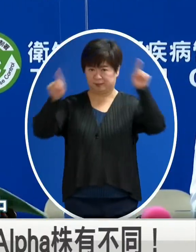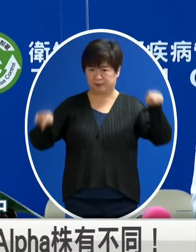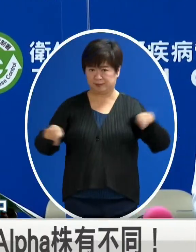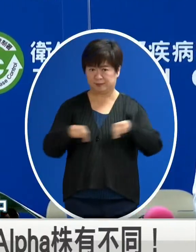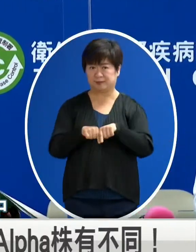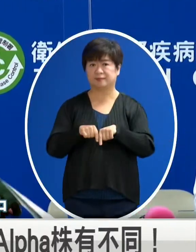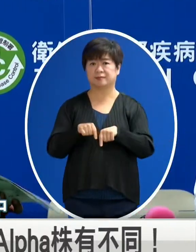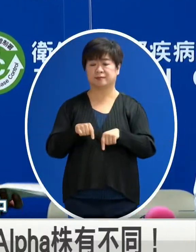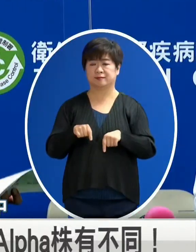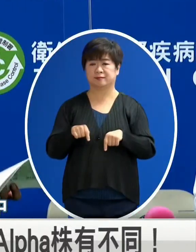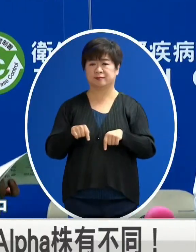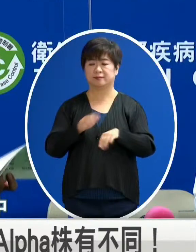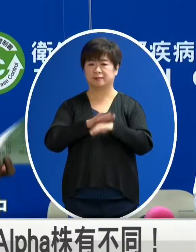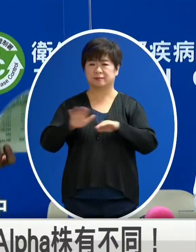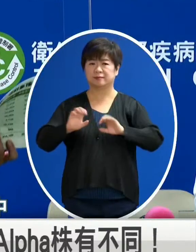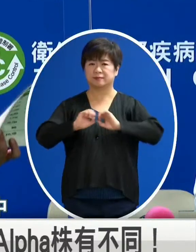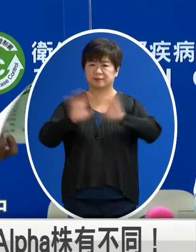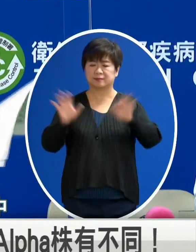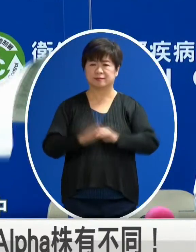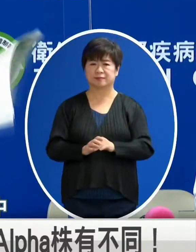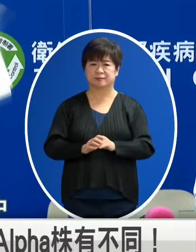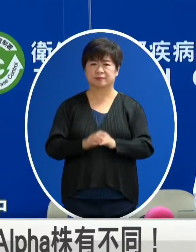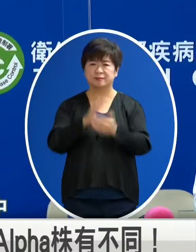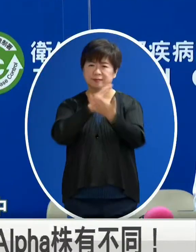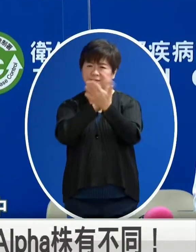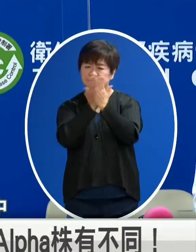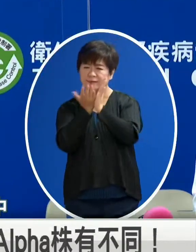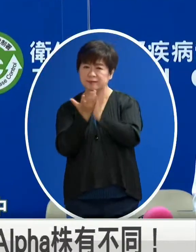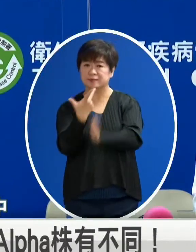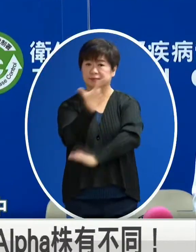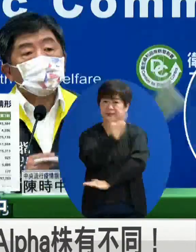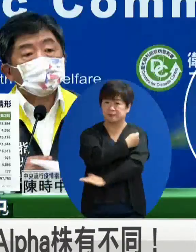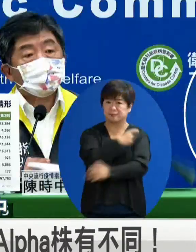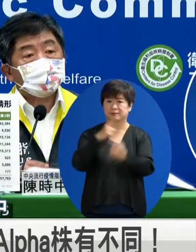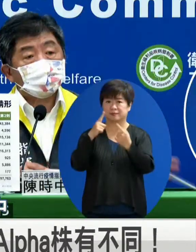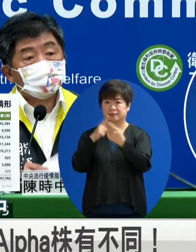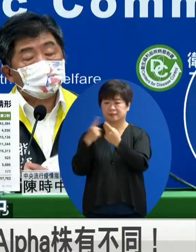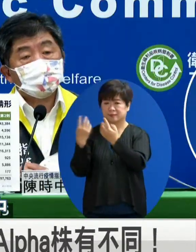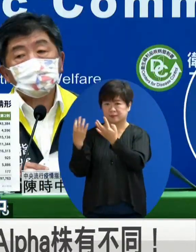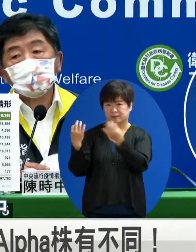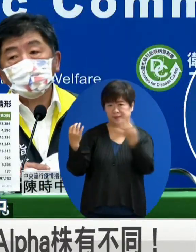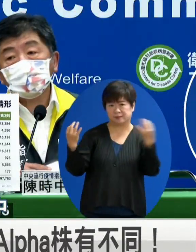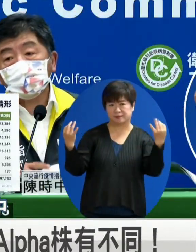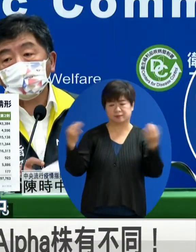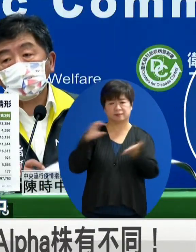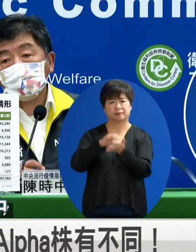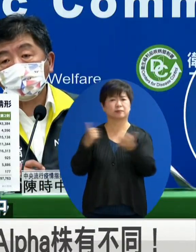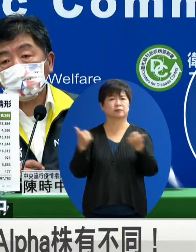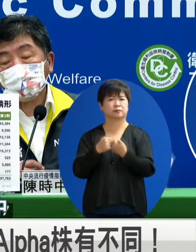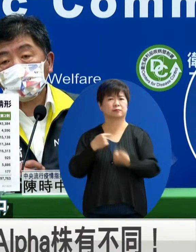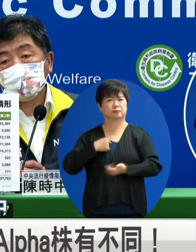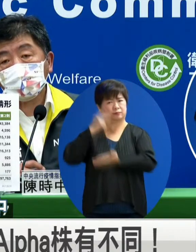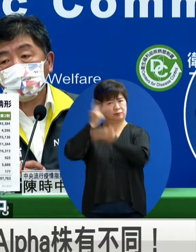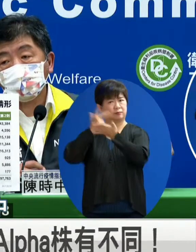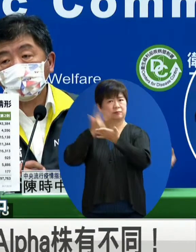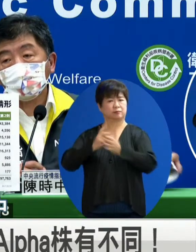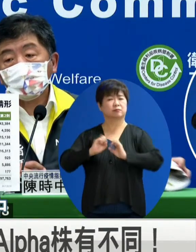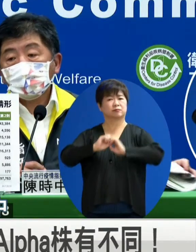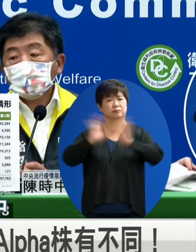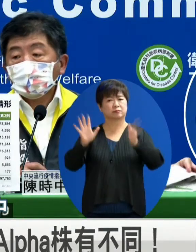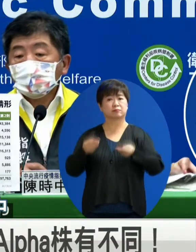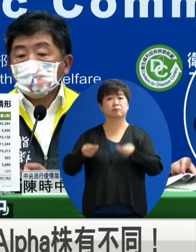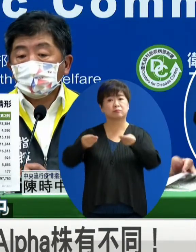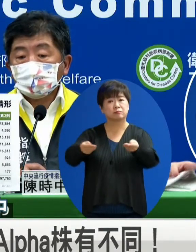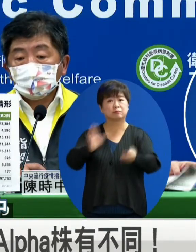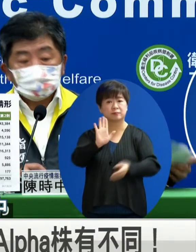概每个礼拜都一张，就是一个各个类别施打的人数嘛。好，这是在记者会我每礼拜都可以给大家一